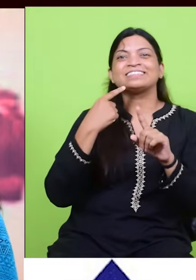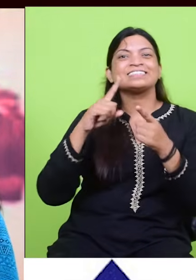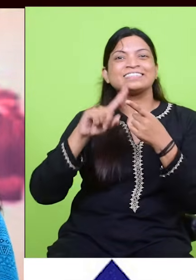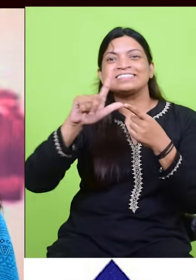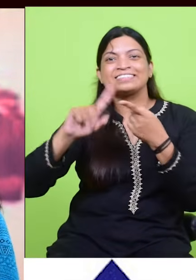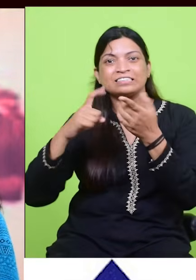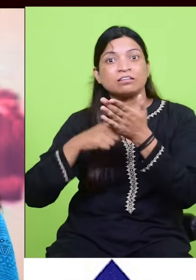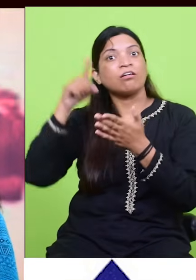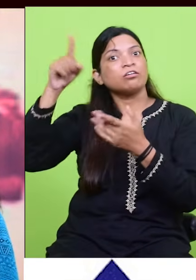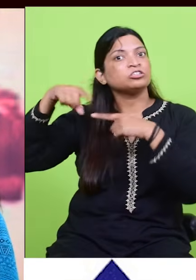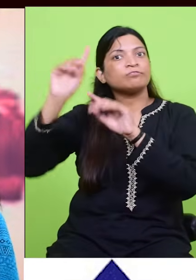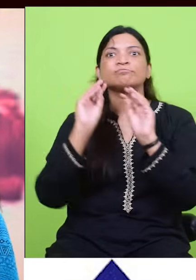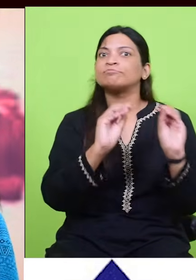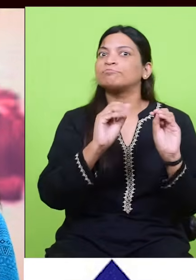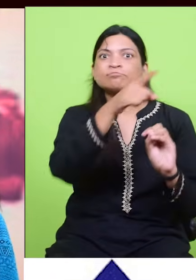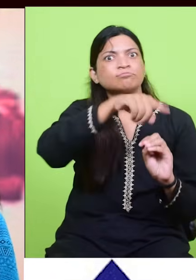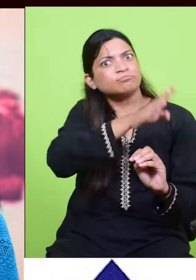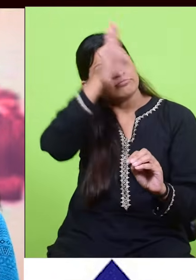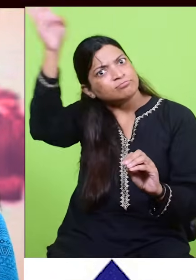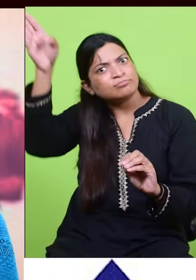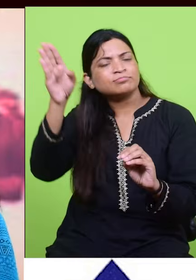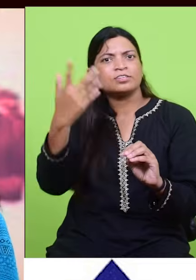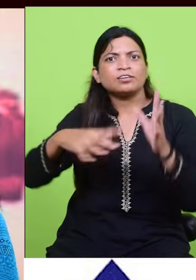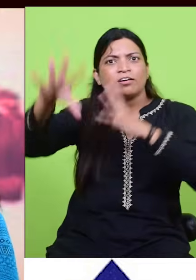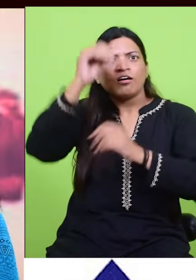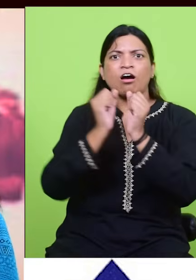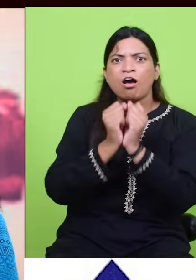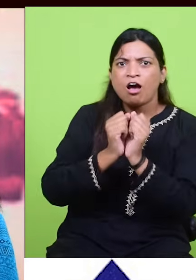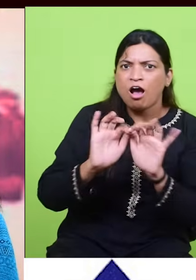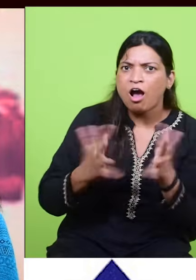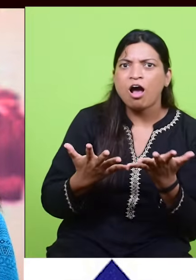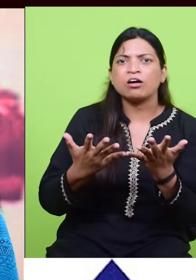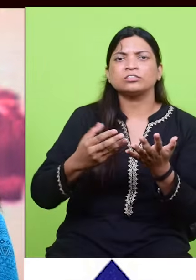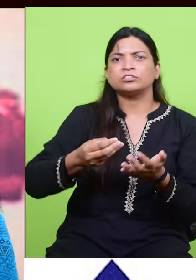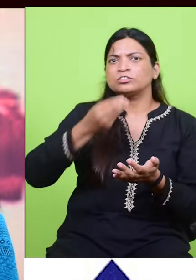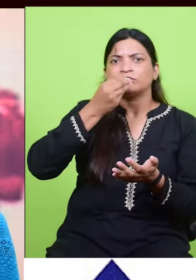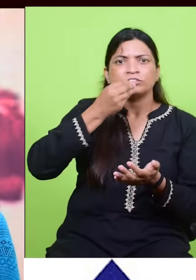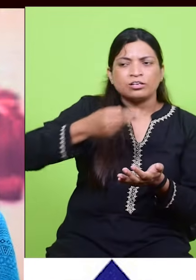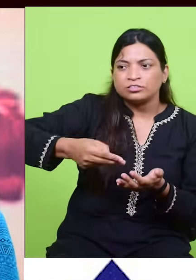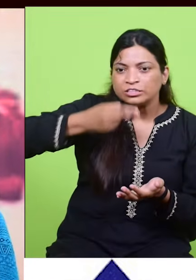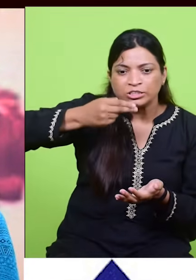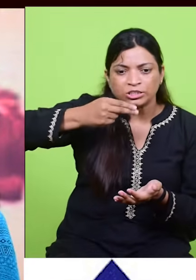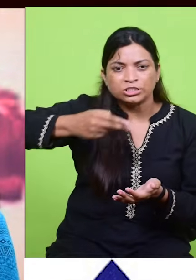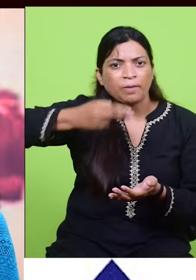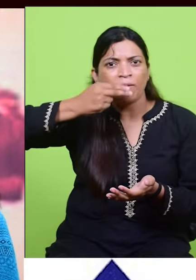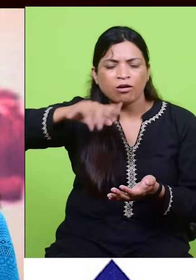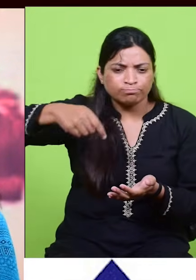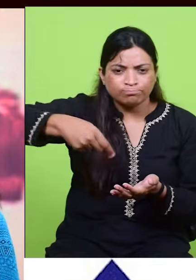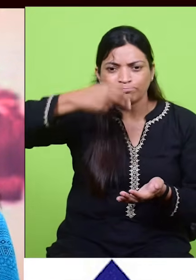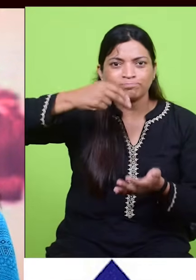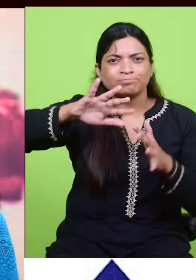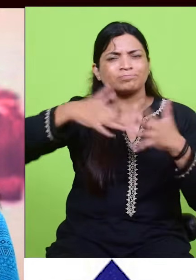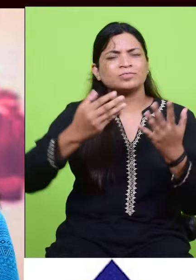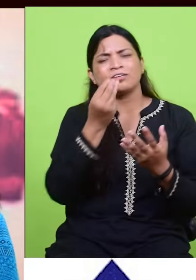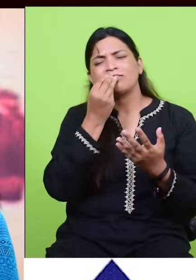में, कि अपना कपड़ा कैसे पहनना है, कैसे धोना है, ये सब वहीं पे सीखी है। घर पे तो खाना भी नहीं खाती थी, हम खिलाते थे। वहाँ से अपने आप से चम्मच पकड़ना,